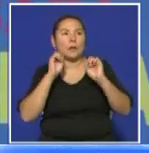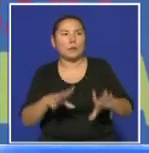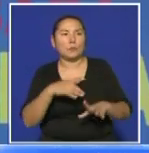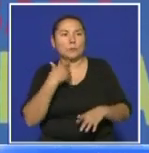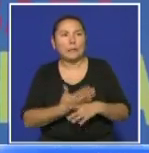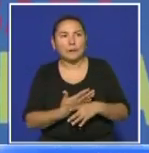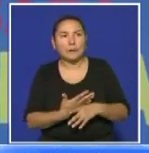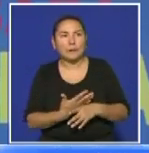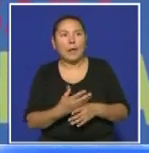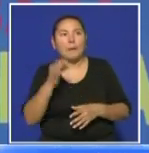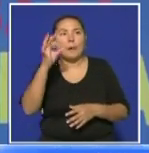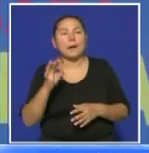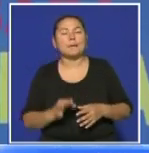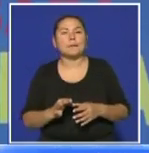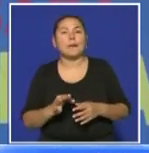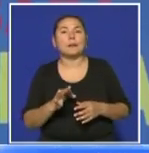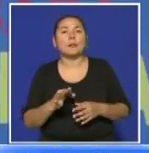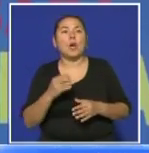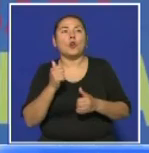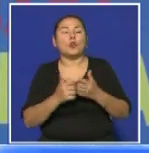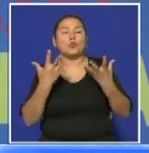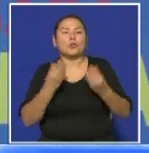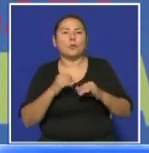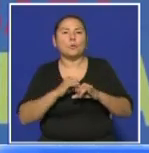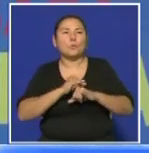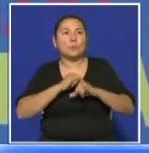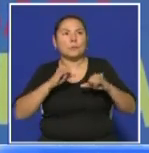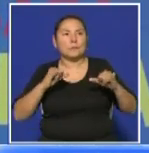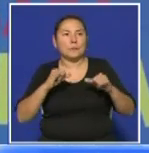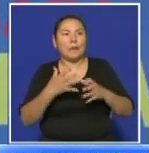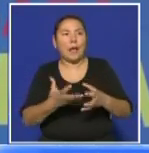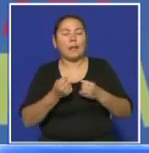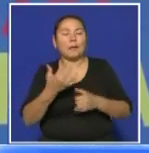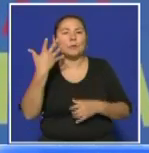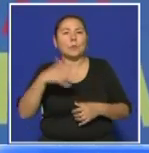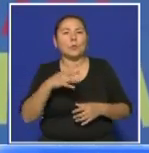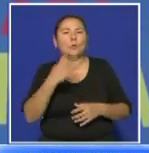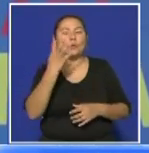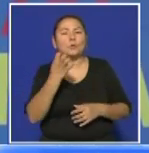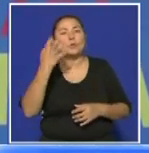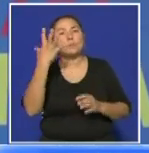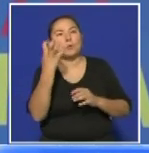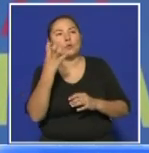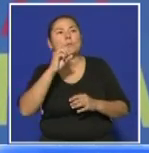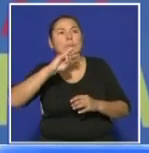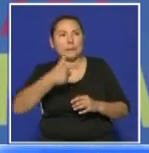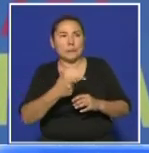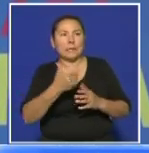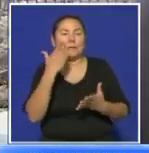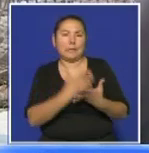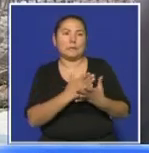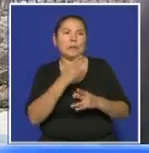уақытынан кешіктірсем пайыздар мен үстемақылар күн санап өсе береді. Алған 50 мыңын 400-500 мың қайтарғандар да бар